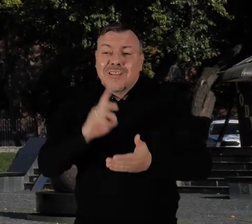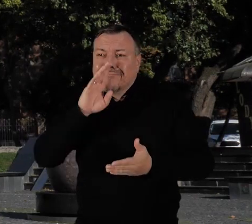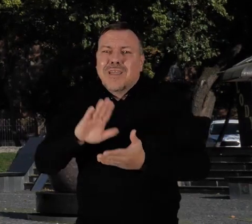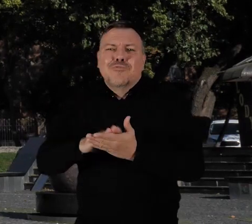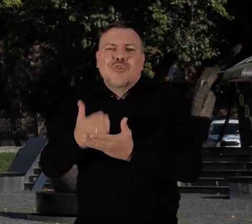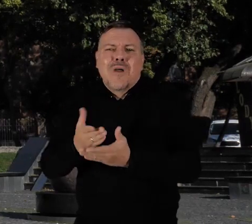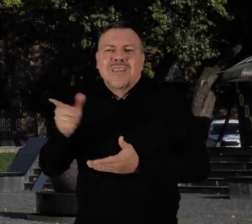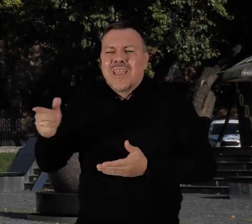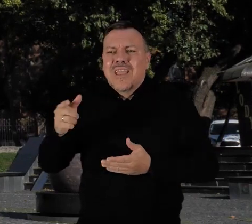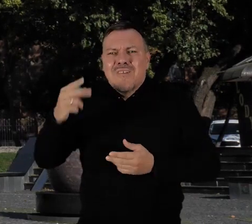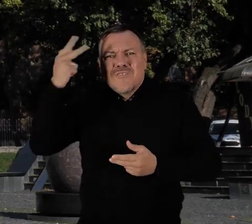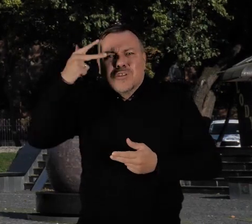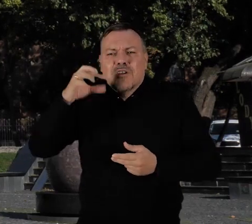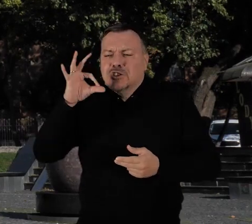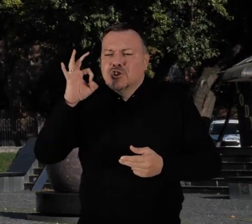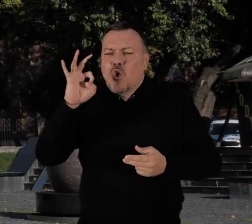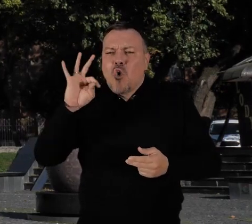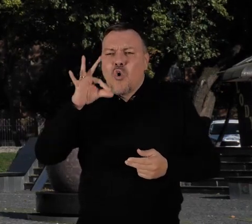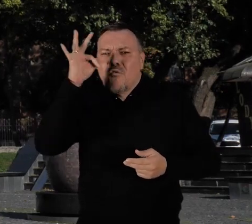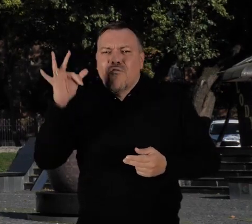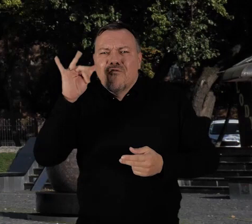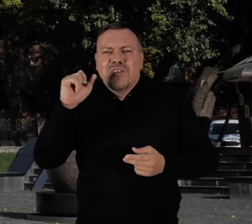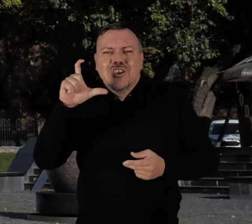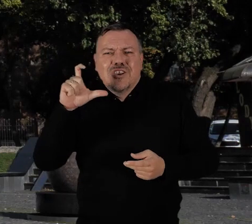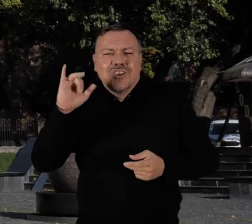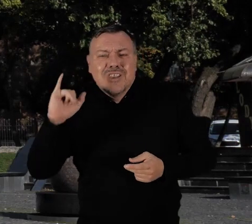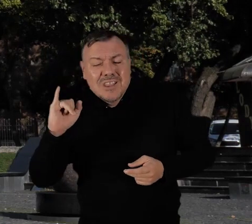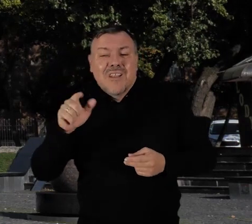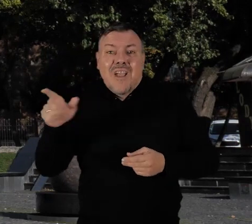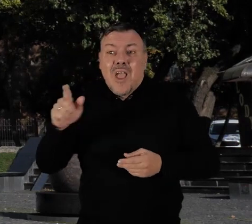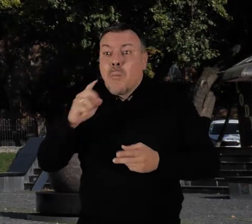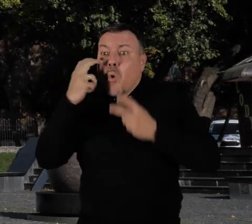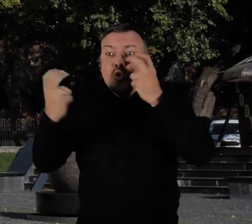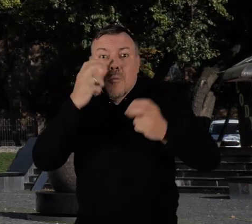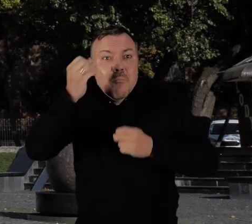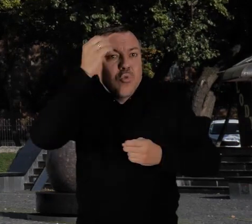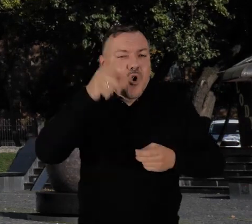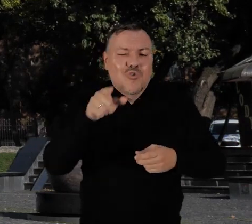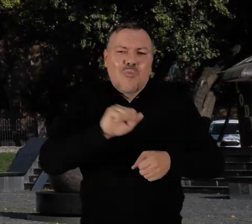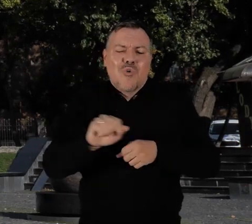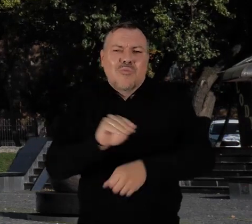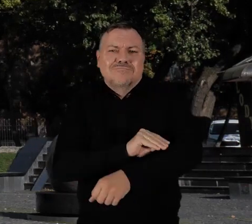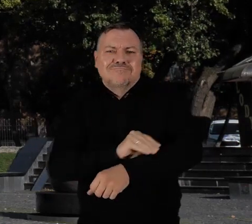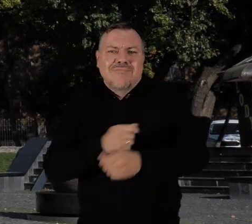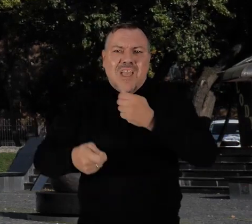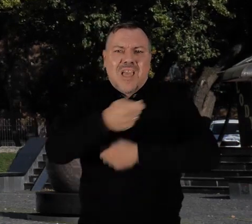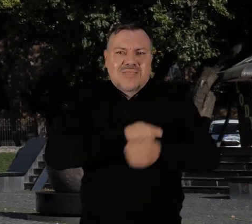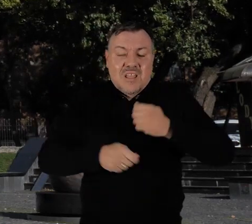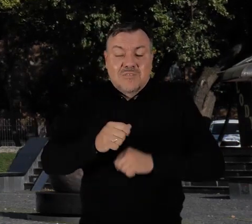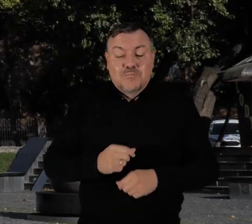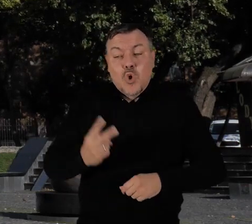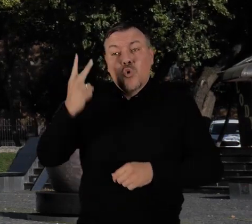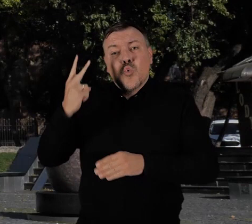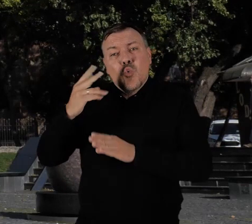wiadomo choćby z przykładu sofistów, poszukiwanie mądrości stawało się nierzadko towarem handlowym.